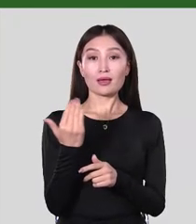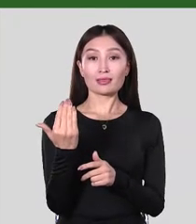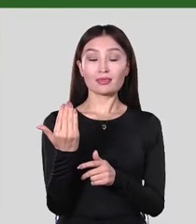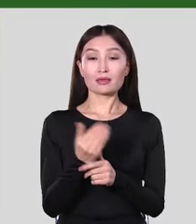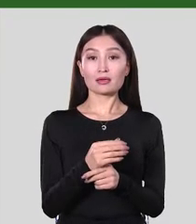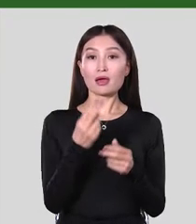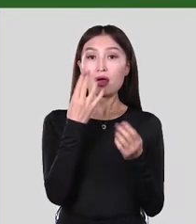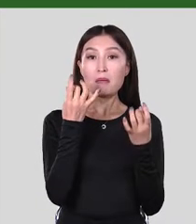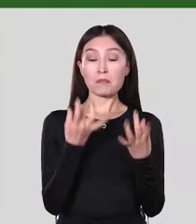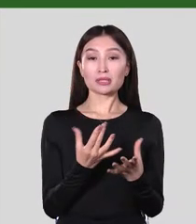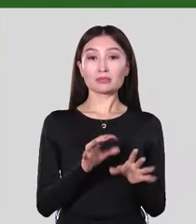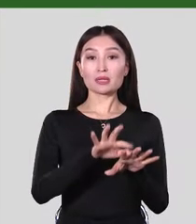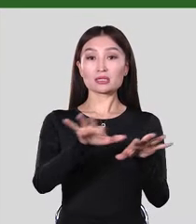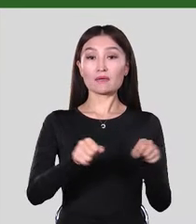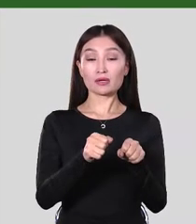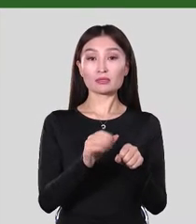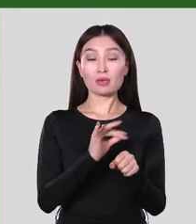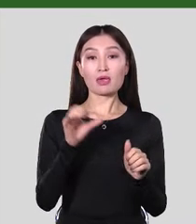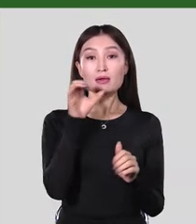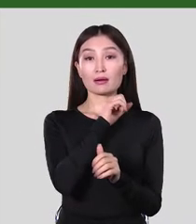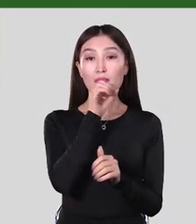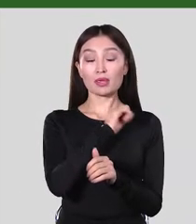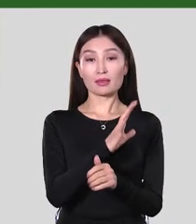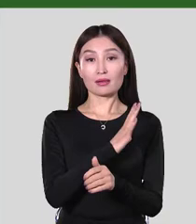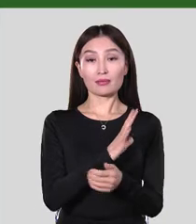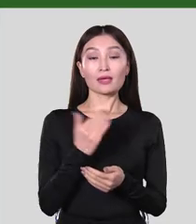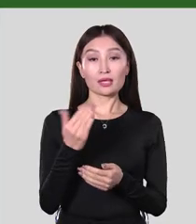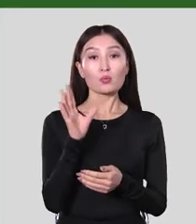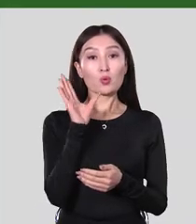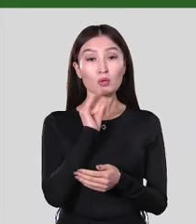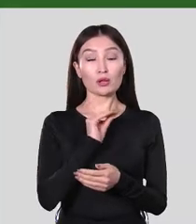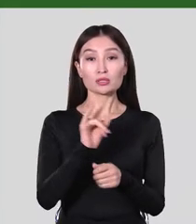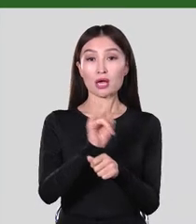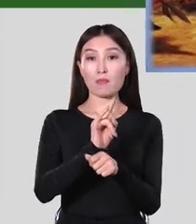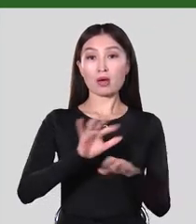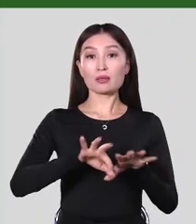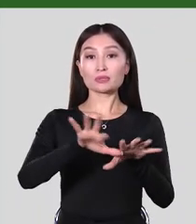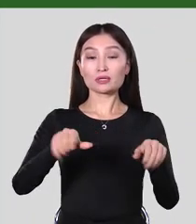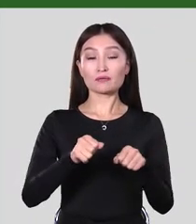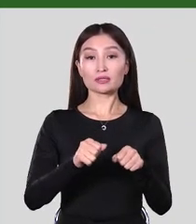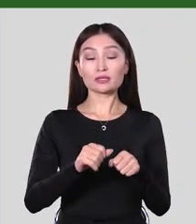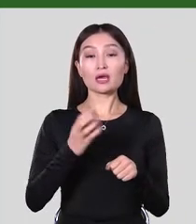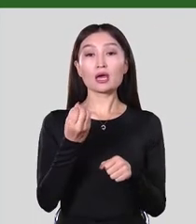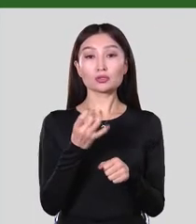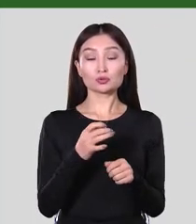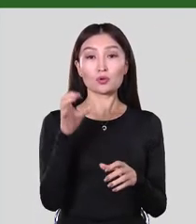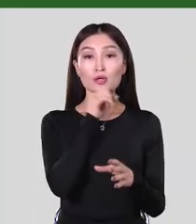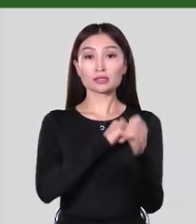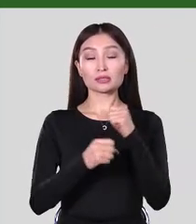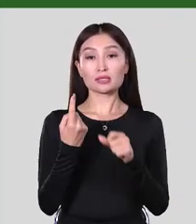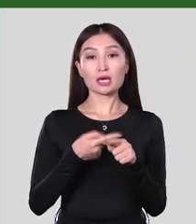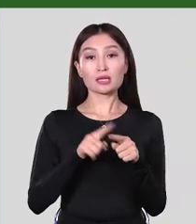– обычными захватчиками и грабителями. И им удалось обманом захватить, а потом еще разграбить